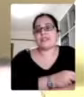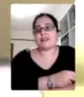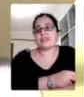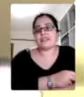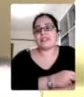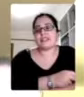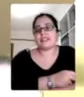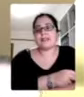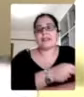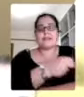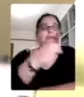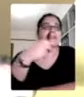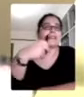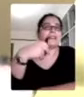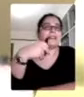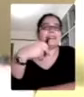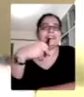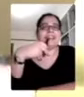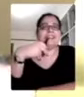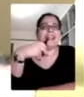Bulunmadığı Polis için baskın de. yaptığı için İlhan Bey.